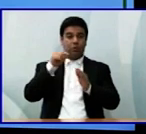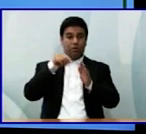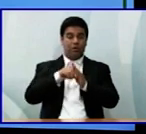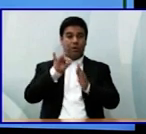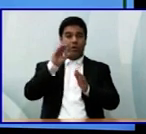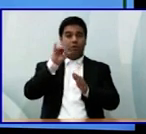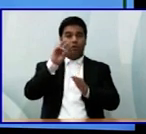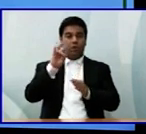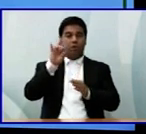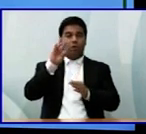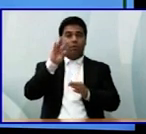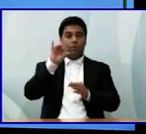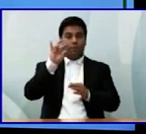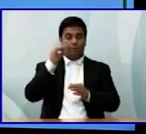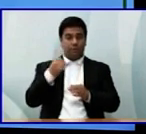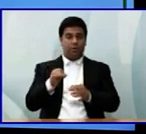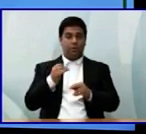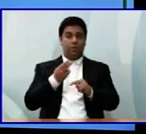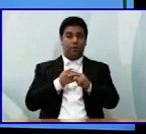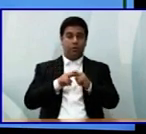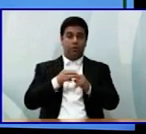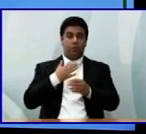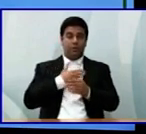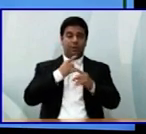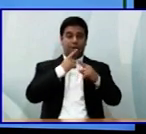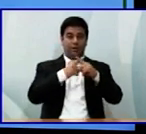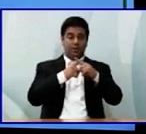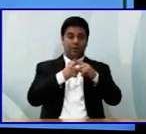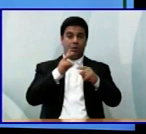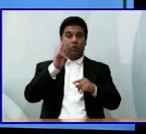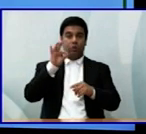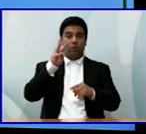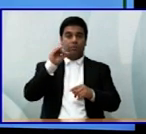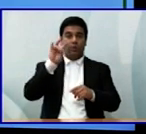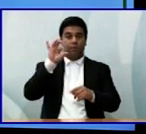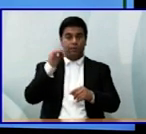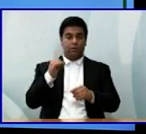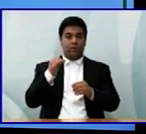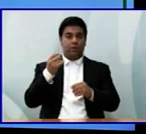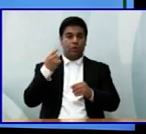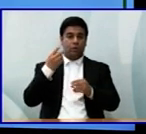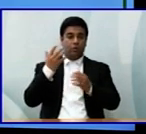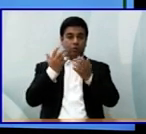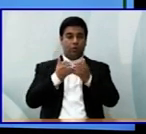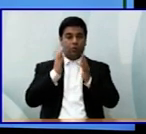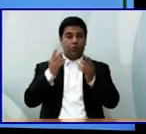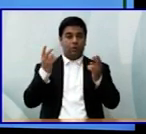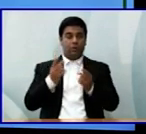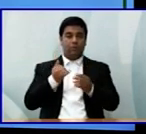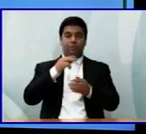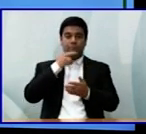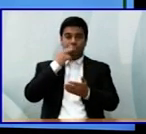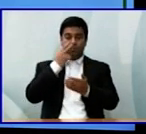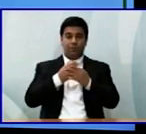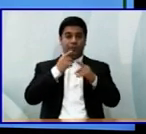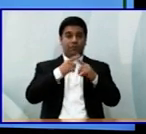ifoda nomanfiy edi. Demak, bizning x-imiz ham nomanfiy son bo'lish kerak ekan. Endi e'tibor bering, x